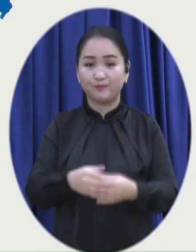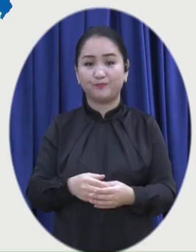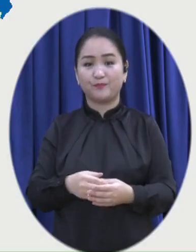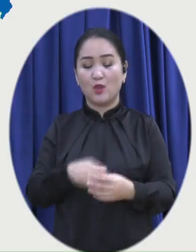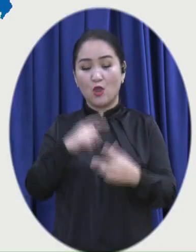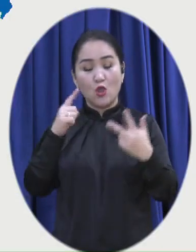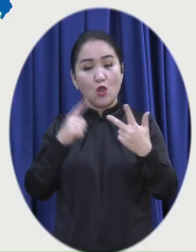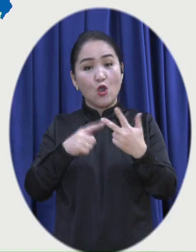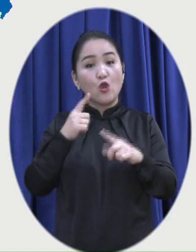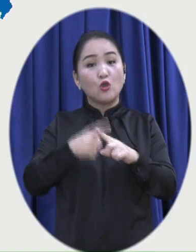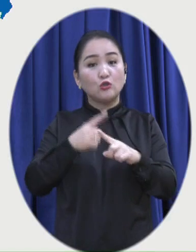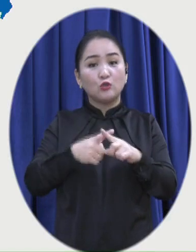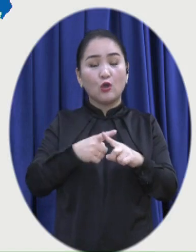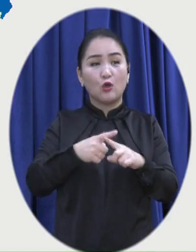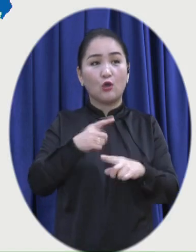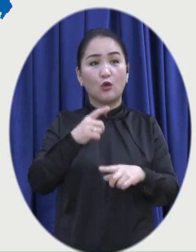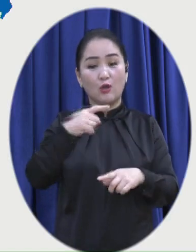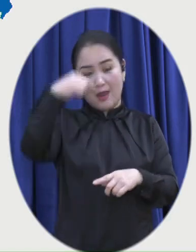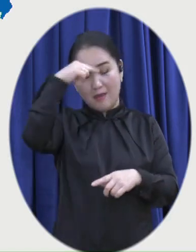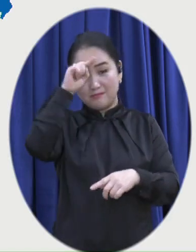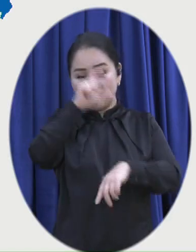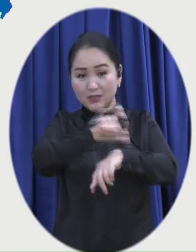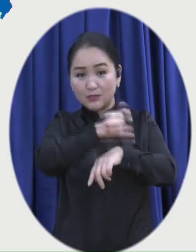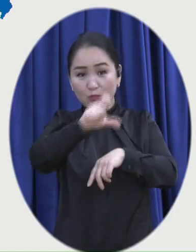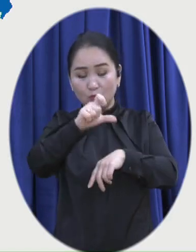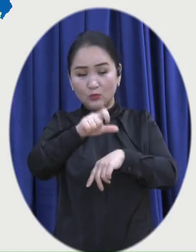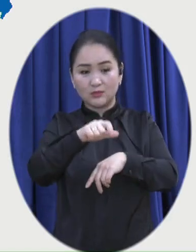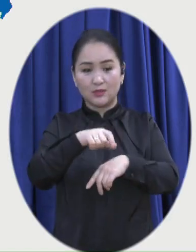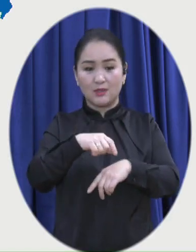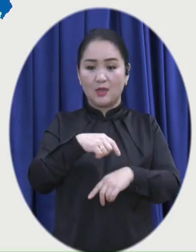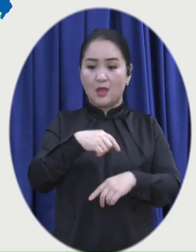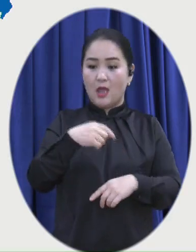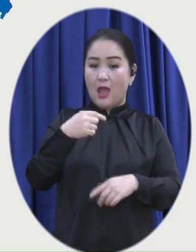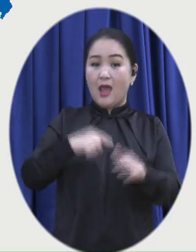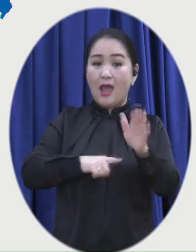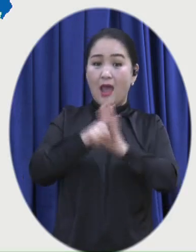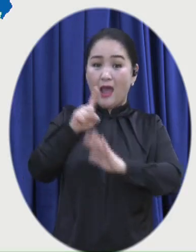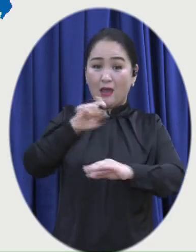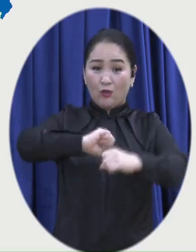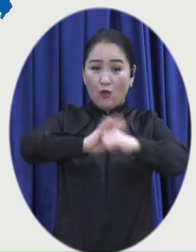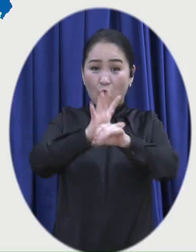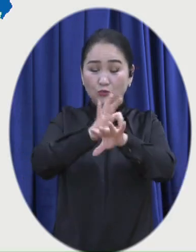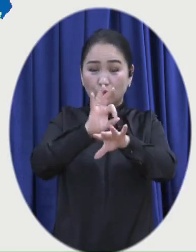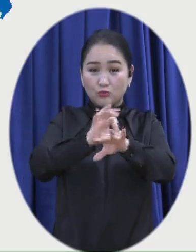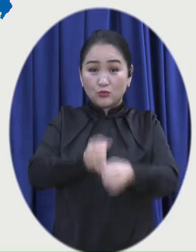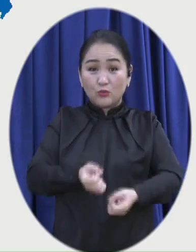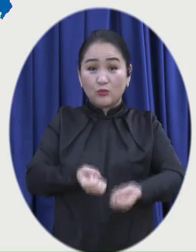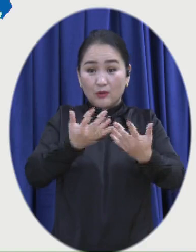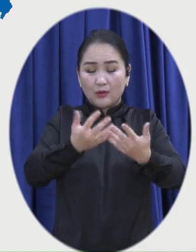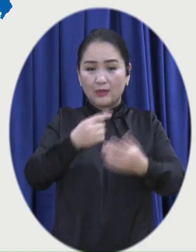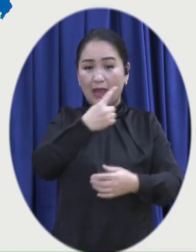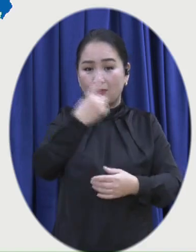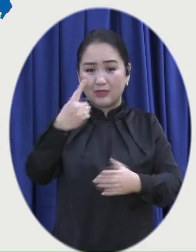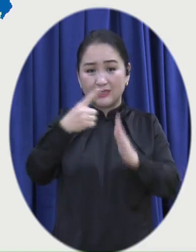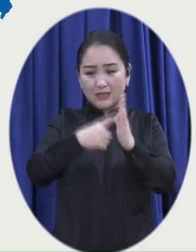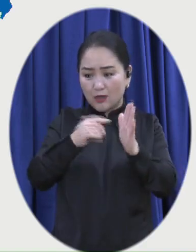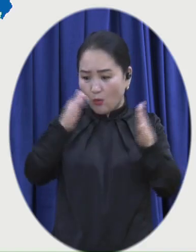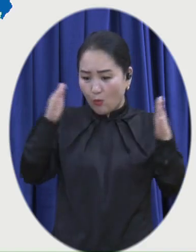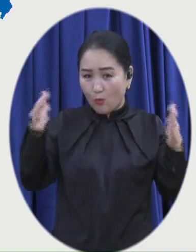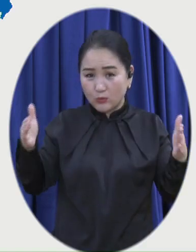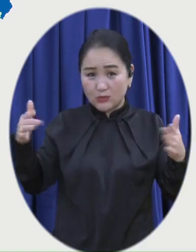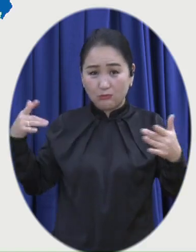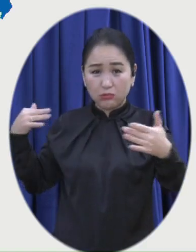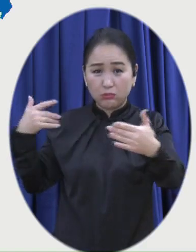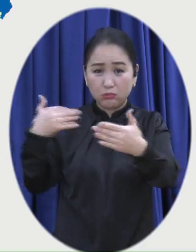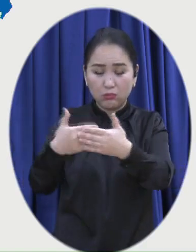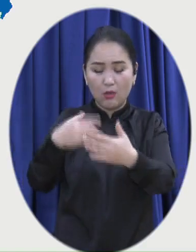нутгийн эмчнэрийн хувьд бол бид нар цар тахалтай нүүр тулаад 11 сар та болж байна. За энэ 11 сарын хугацаанд бол Монгол Улсын засгийн газар